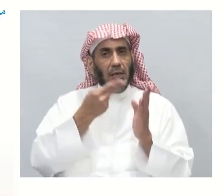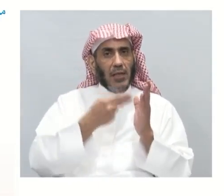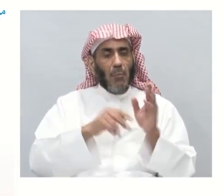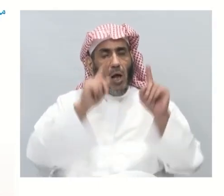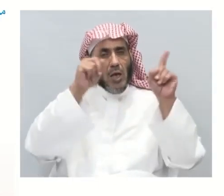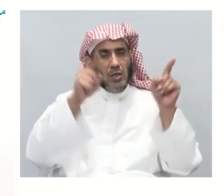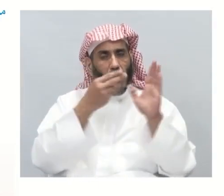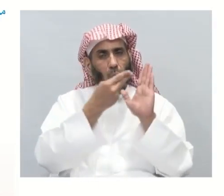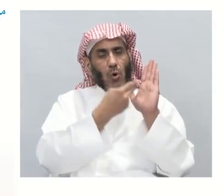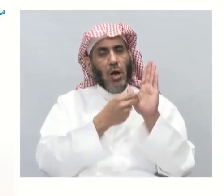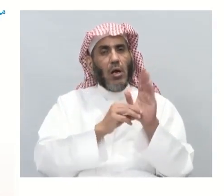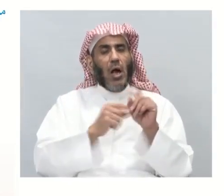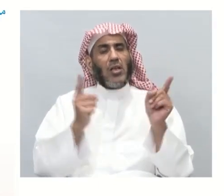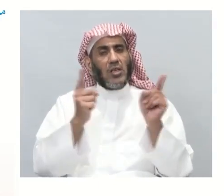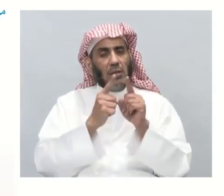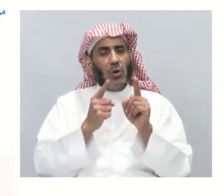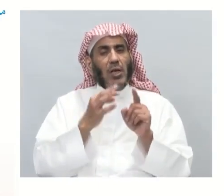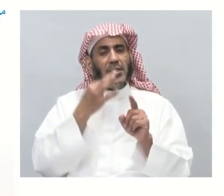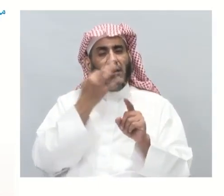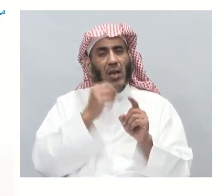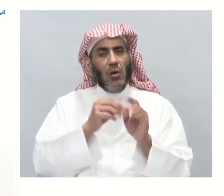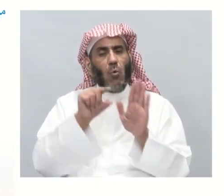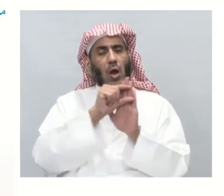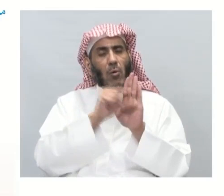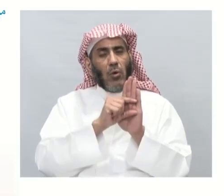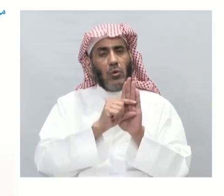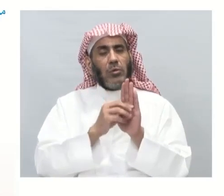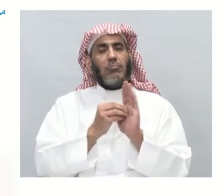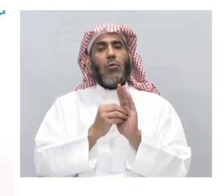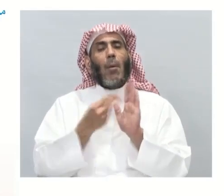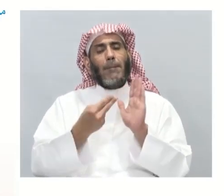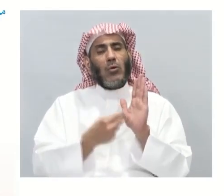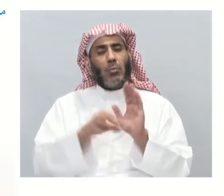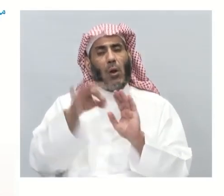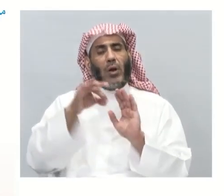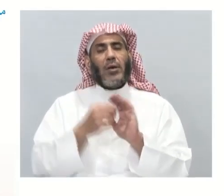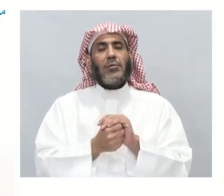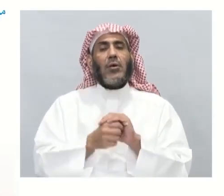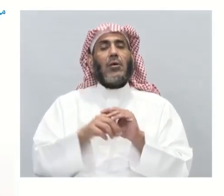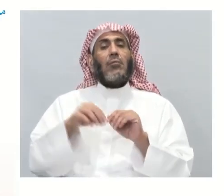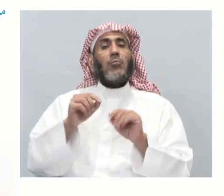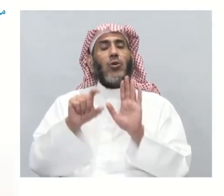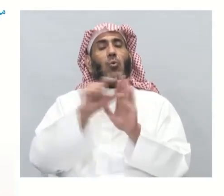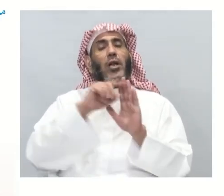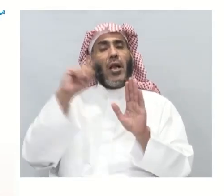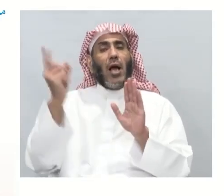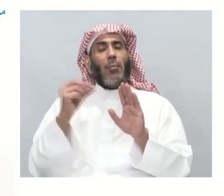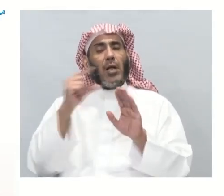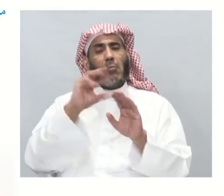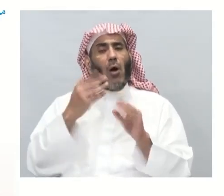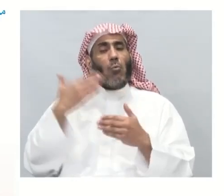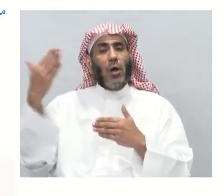السبوره بايجاد ملخص شفهي بعناوين ورؤوس موضوعات مكتوبه على ورقه بعنوان عام للكلمه او